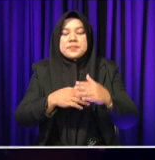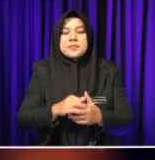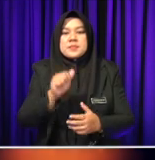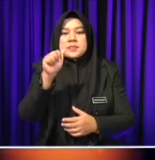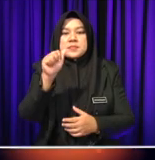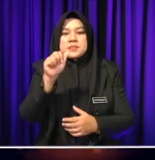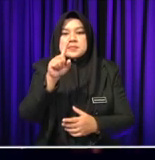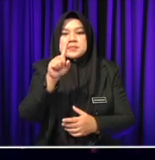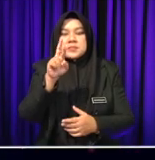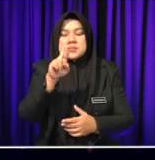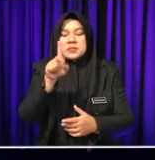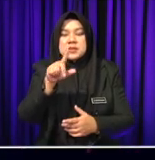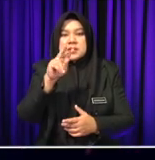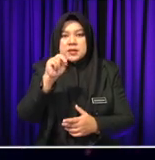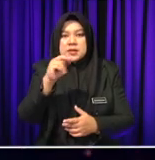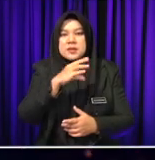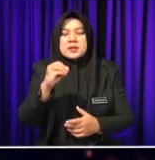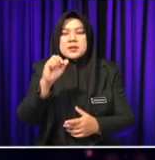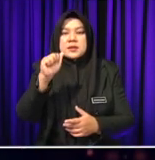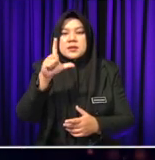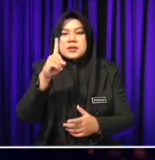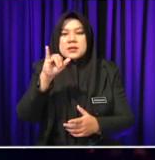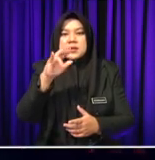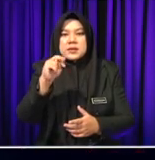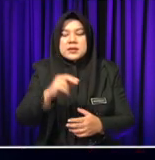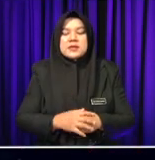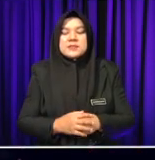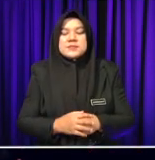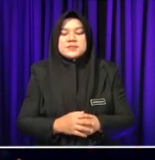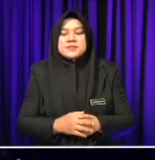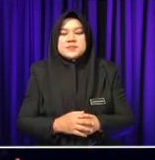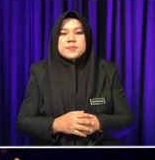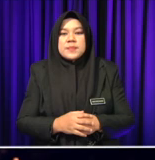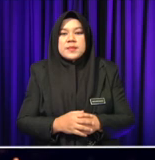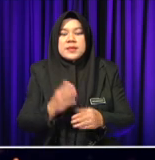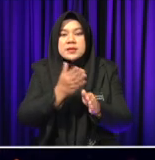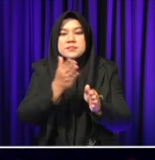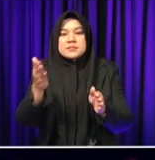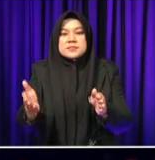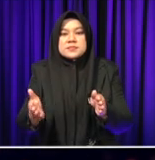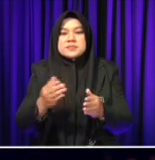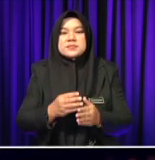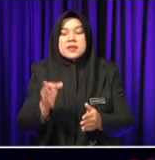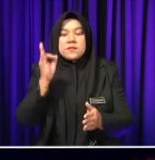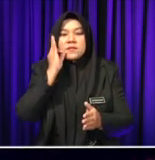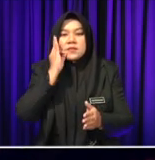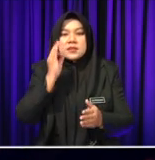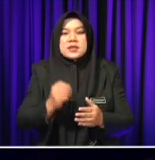lambai sikit azrin dan juga Adlin jangan gaduh juga di sebelah Adlin adalah